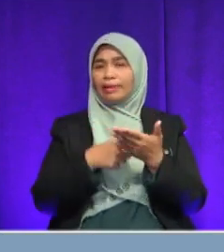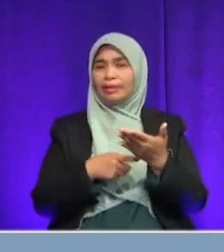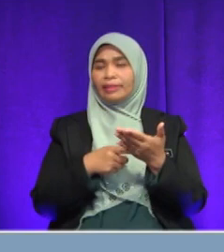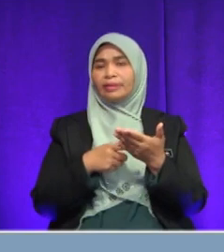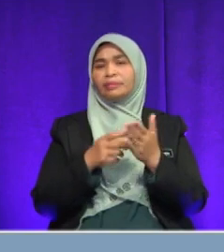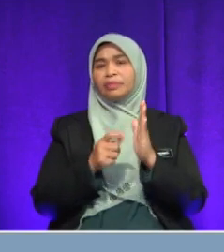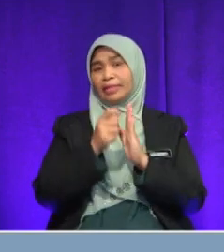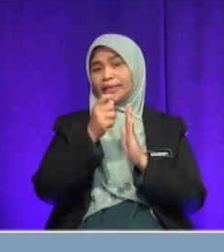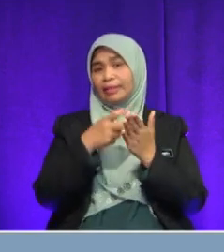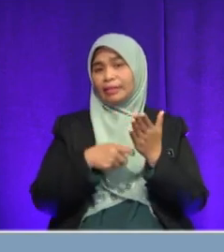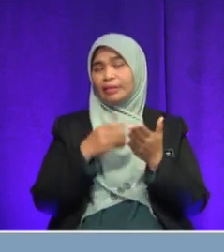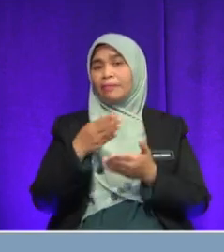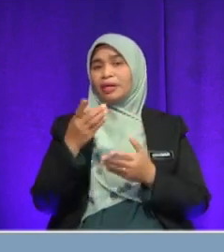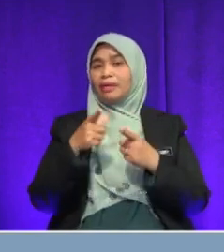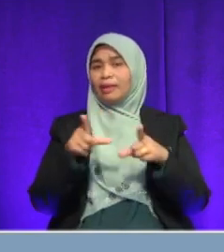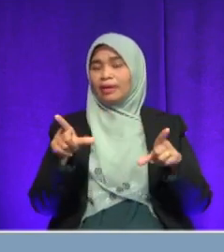dapat 1 markah.